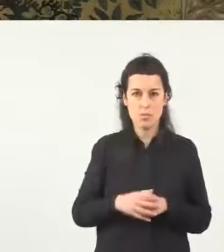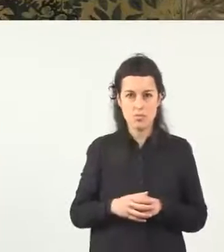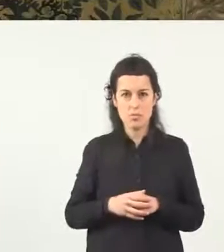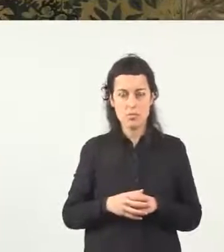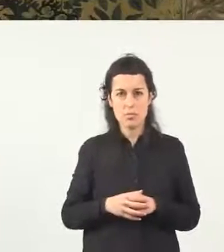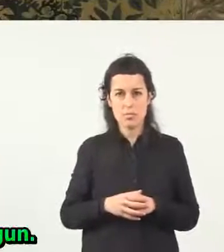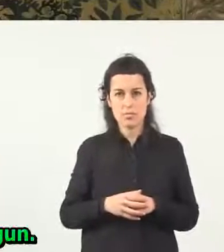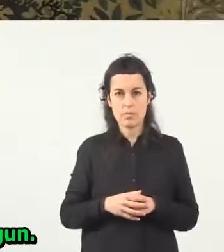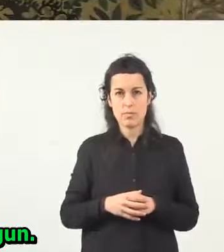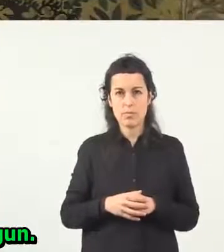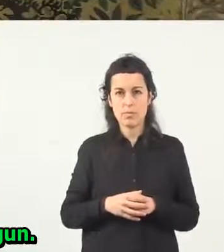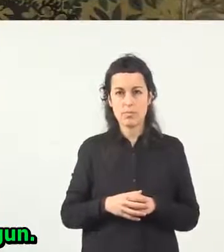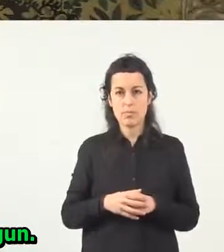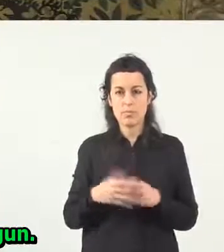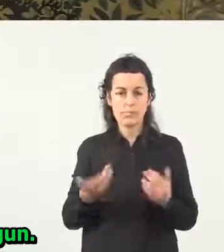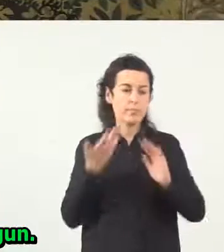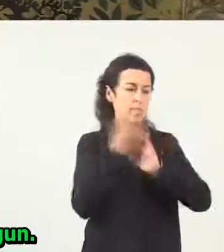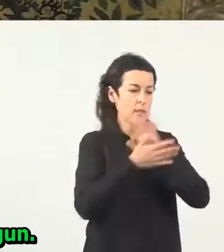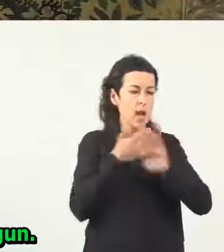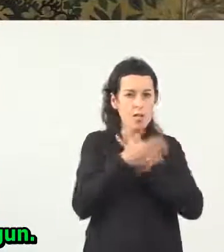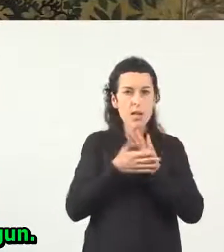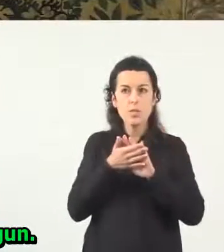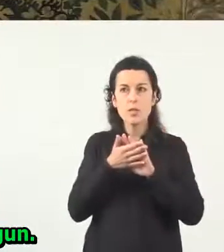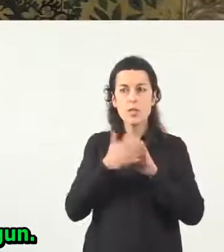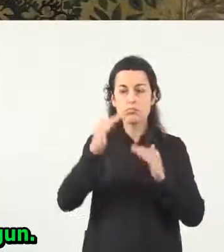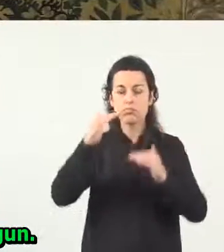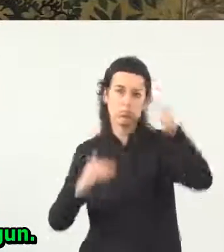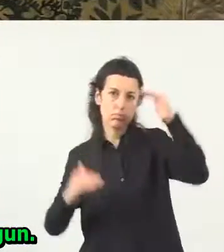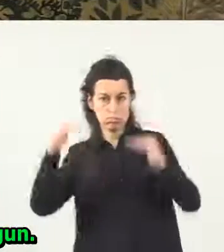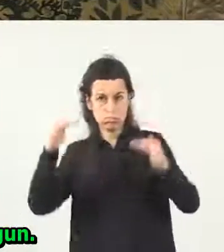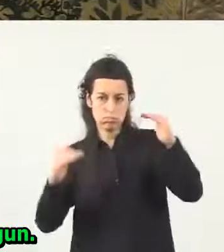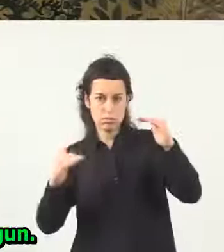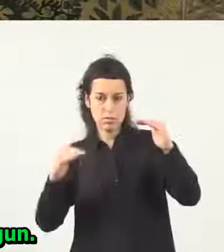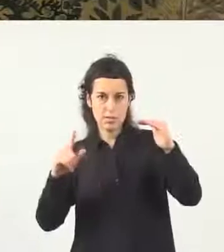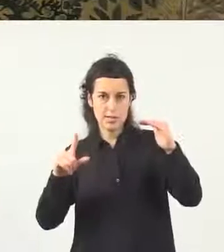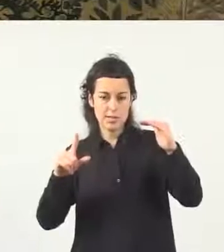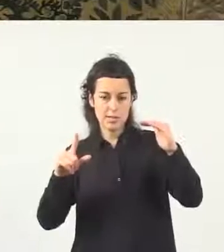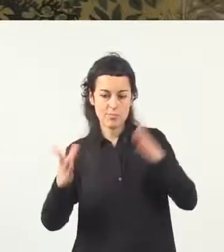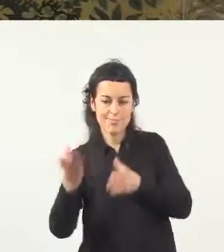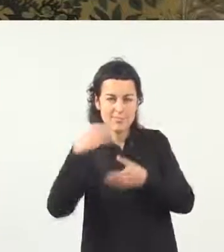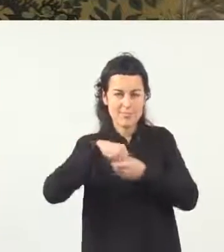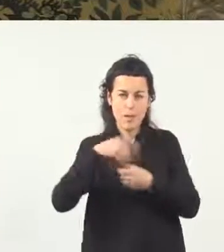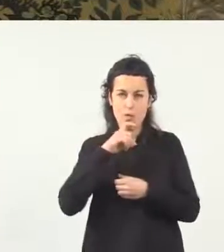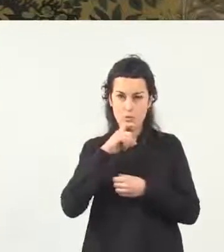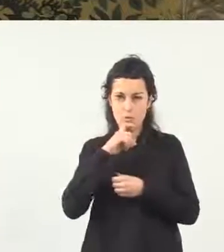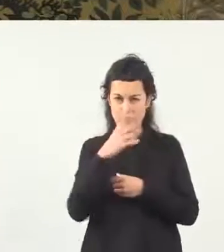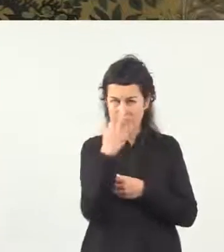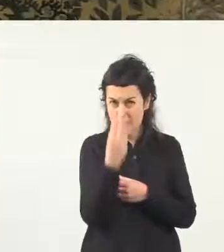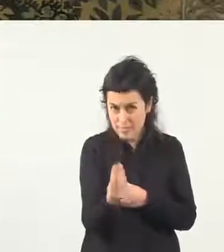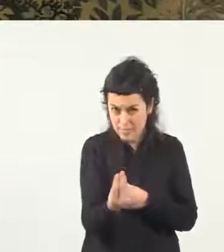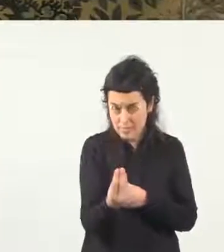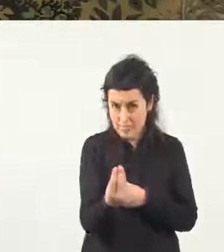Ezta? Hitz egiten ari gara ezberdintasunak nola tratatuko ditugu. Ulertzen duzu? Bueno,